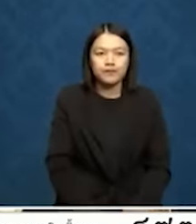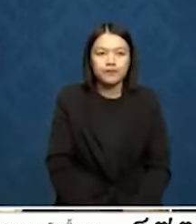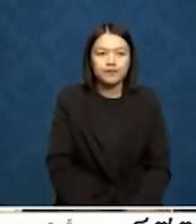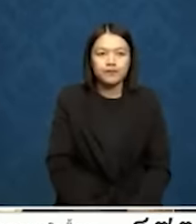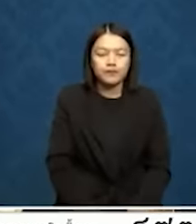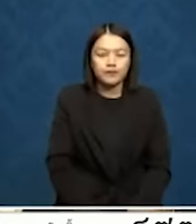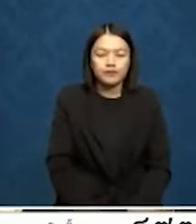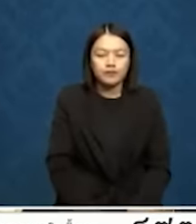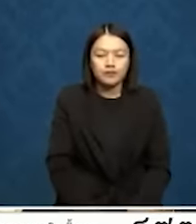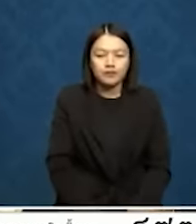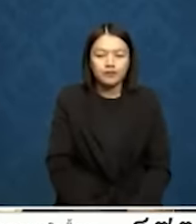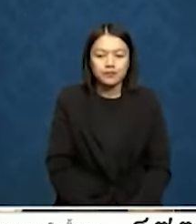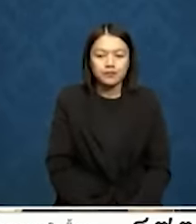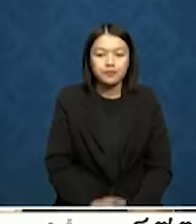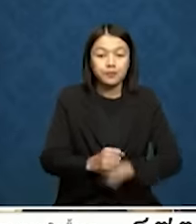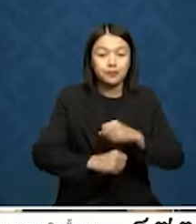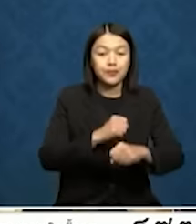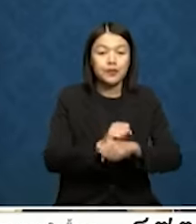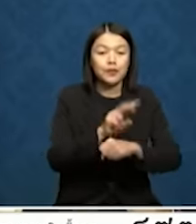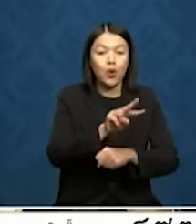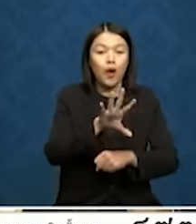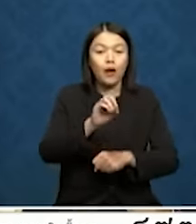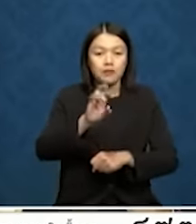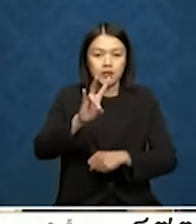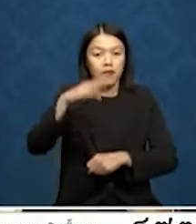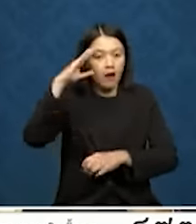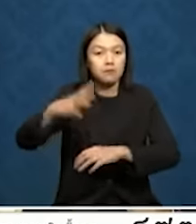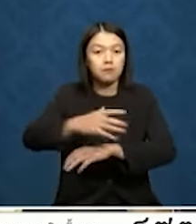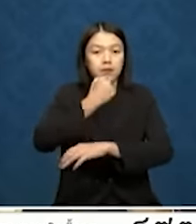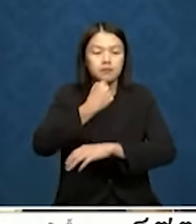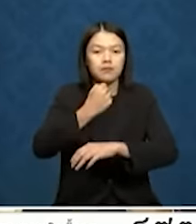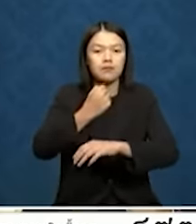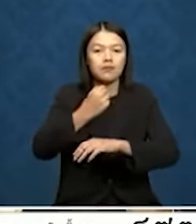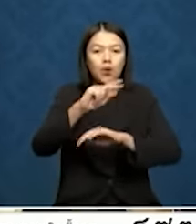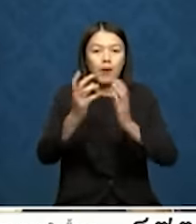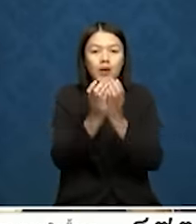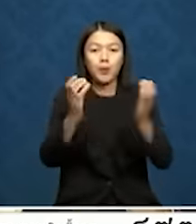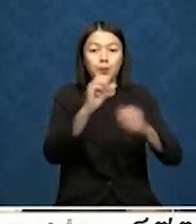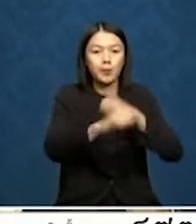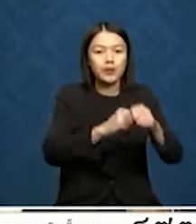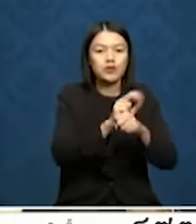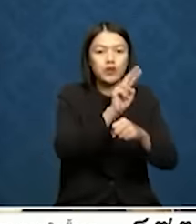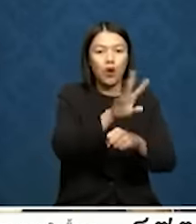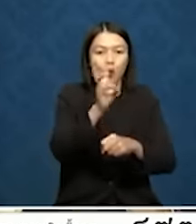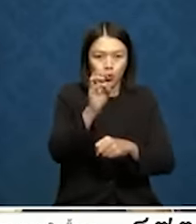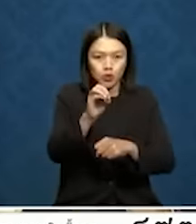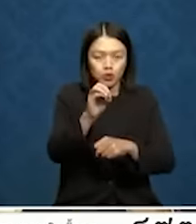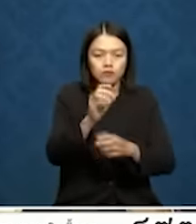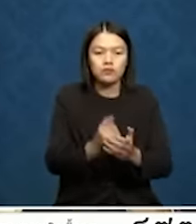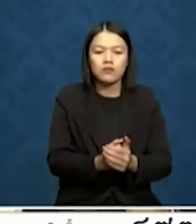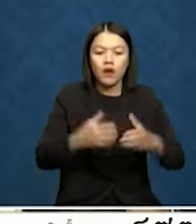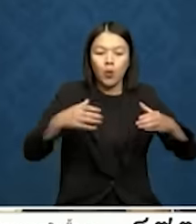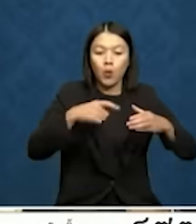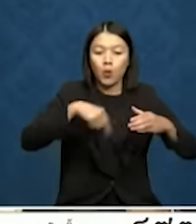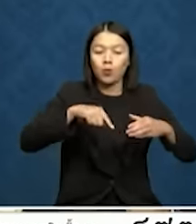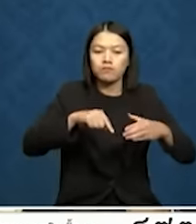ภายหลังจากการปฏิวัติปี57ที่มาสู่รัฐธรรมนูญปี60ที่บรรดาคณะผู้ยกร่างครับมีแ